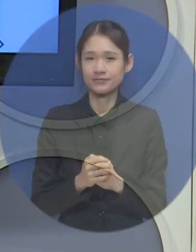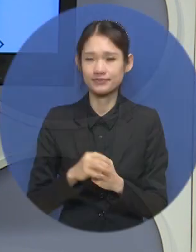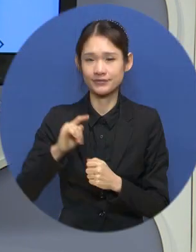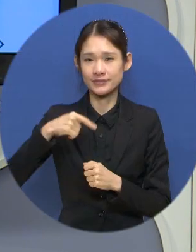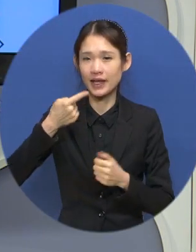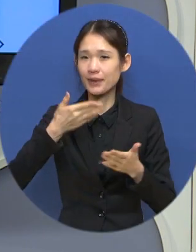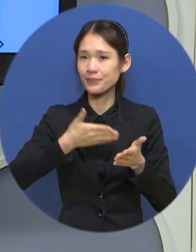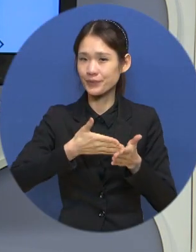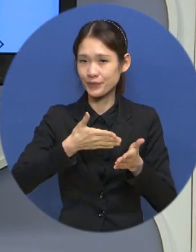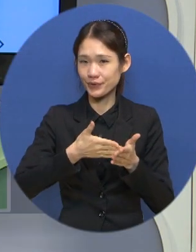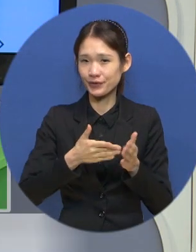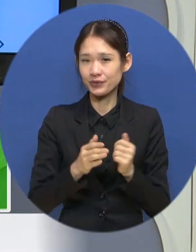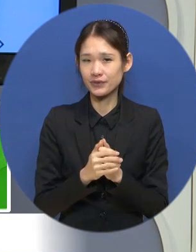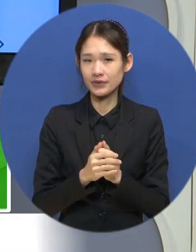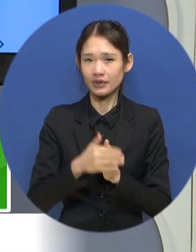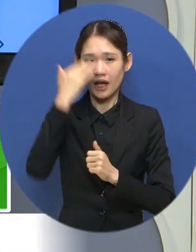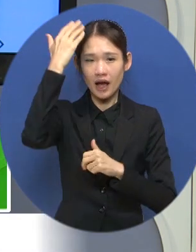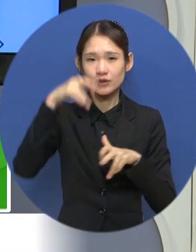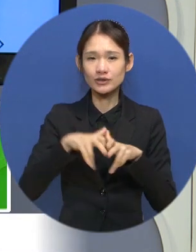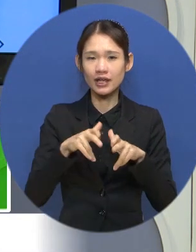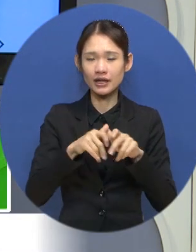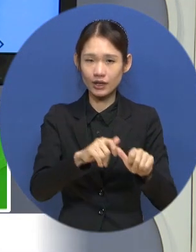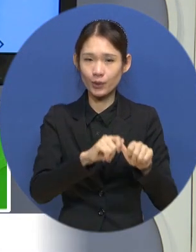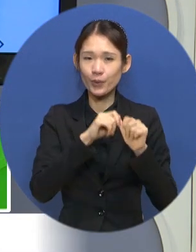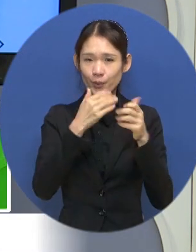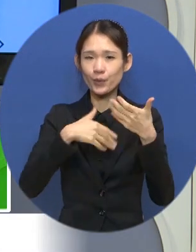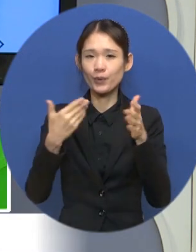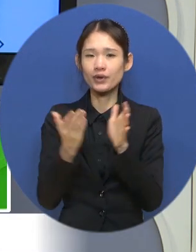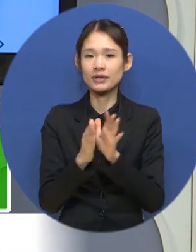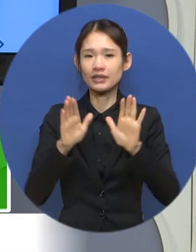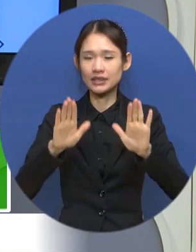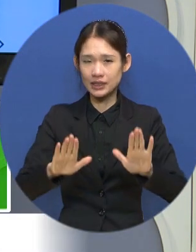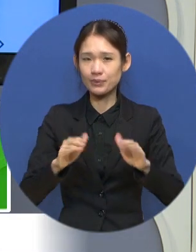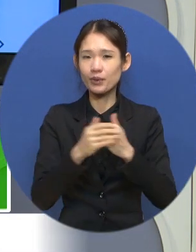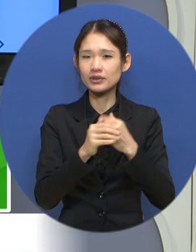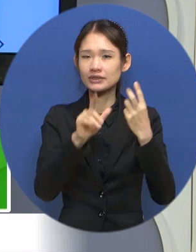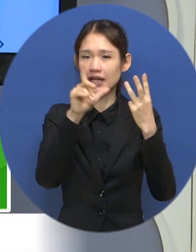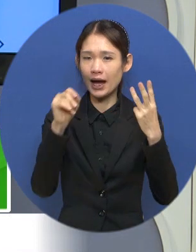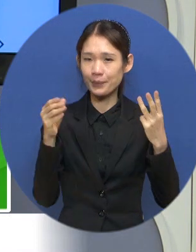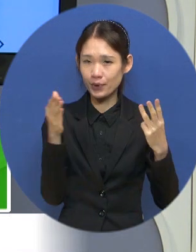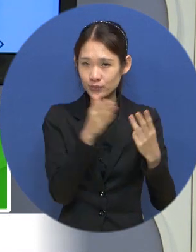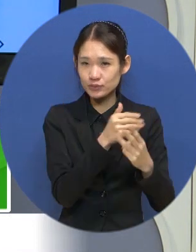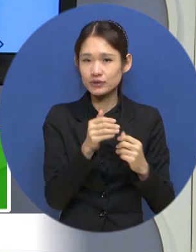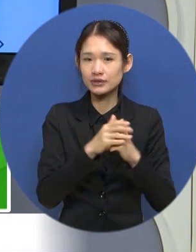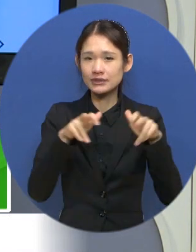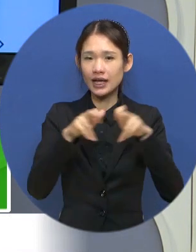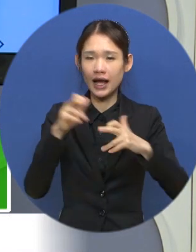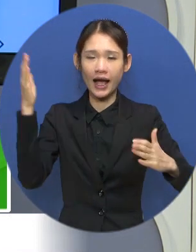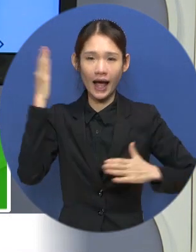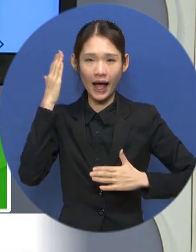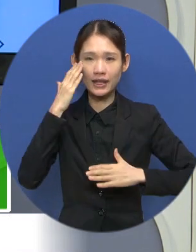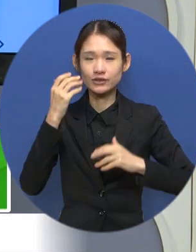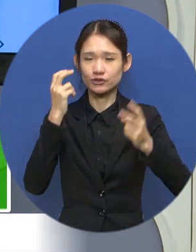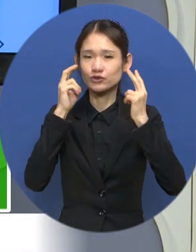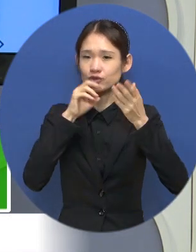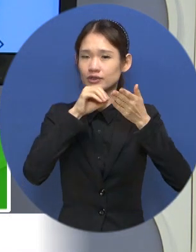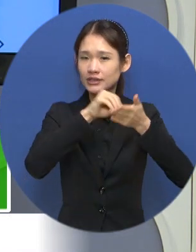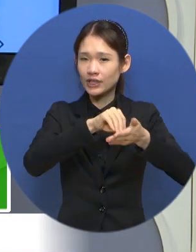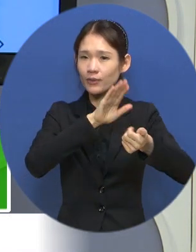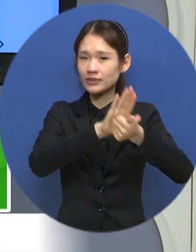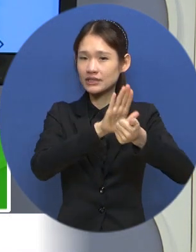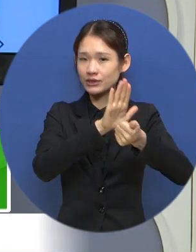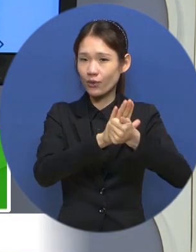다음 소식입니다 한국장애인고용공단 2 이번 떨 부터 2019년 장애 학생 취업지원 사업을 본격